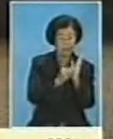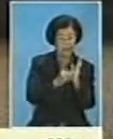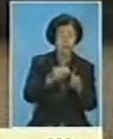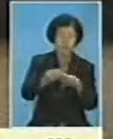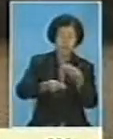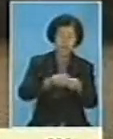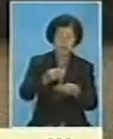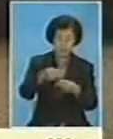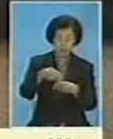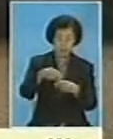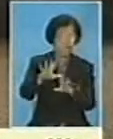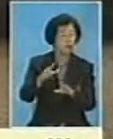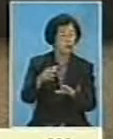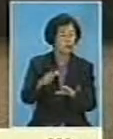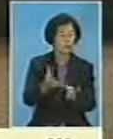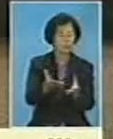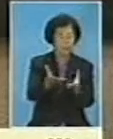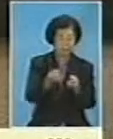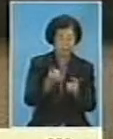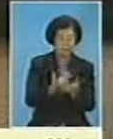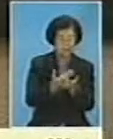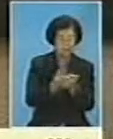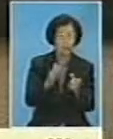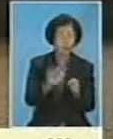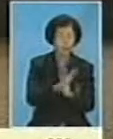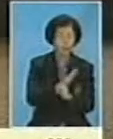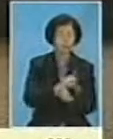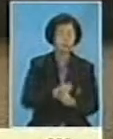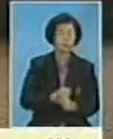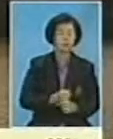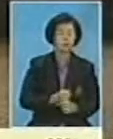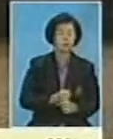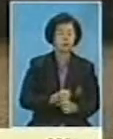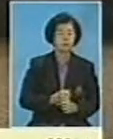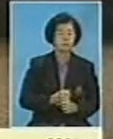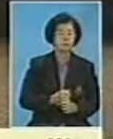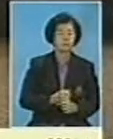ปก็ได้รับชำระเงินครบถ้วนทุกบาททุกสตาง